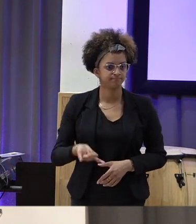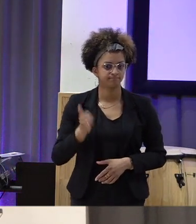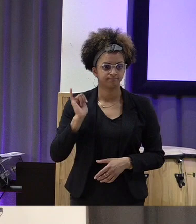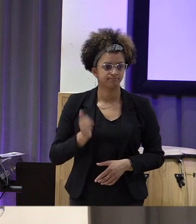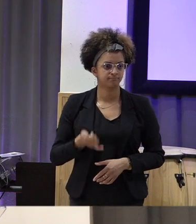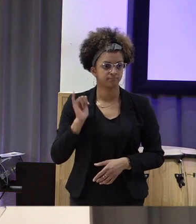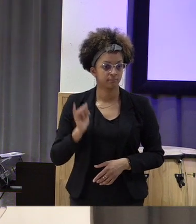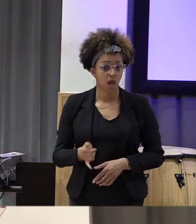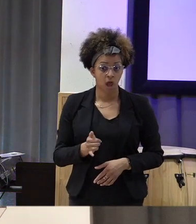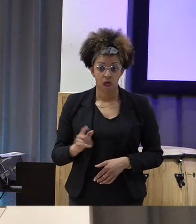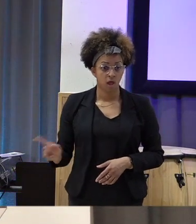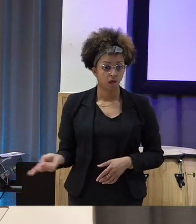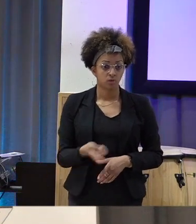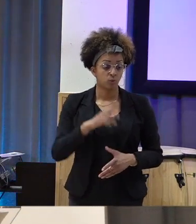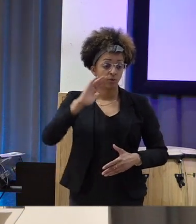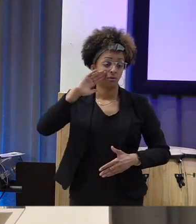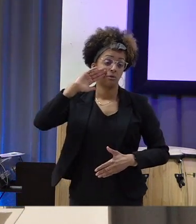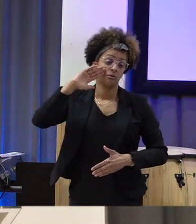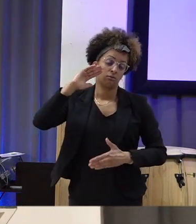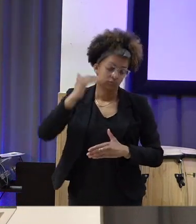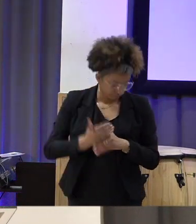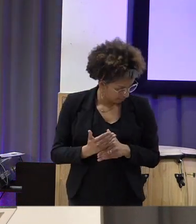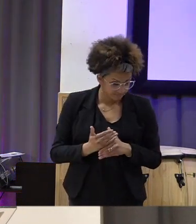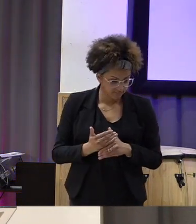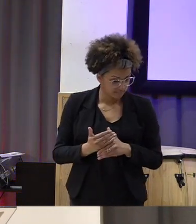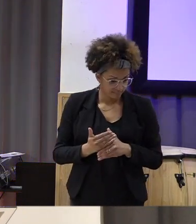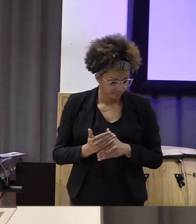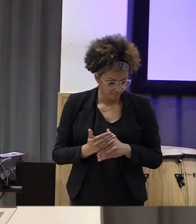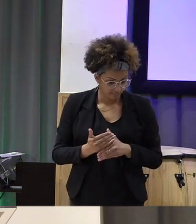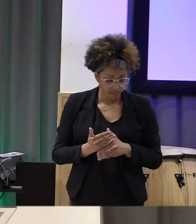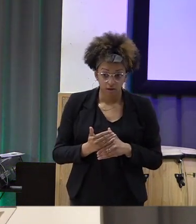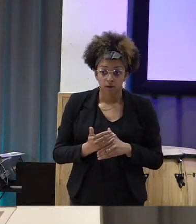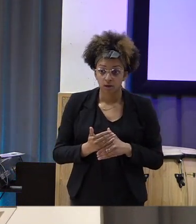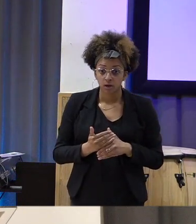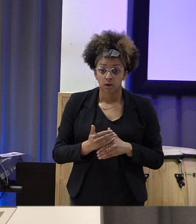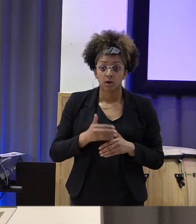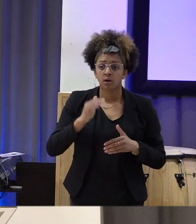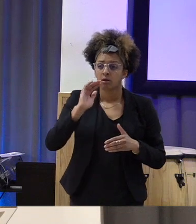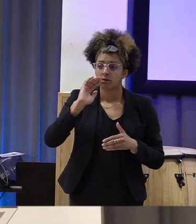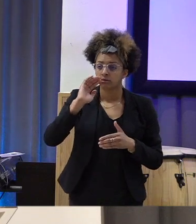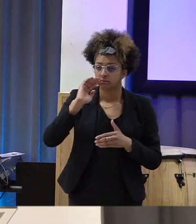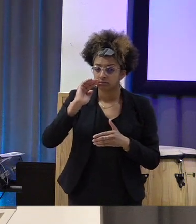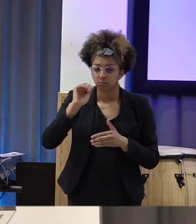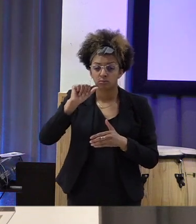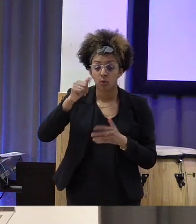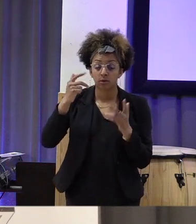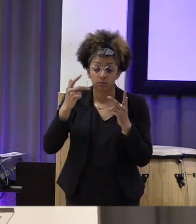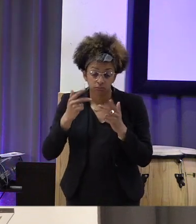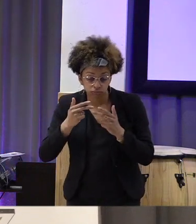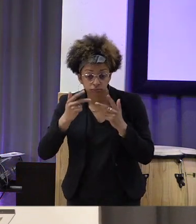toute et s'endormit. Elle s'assoupit d'abord, s'endormit